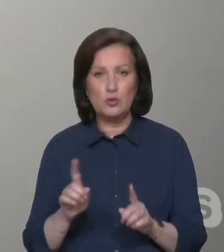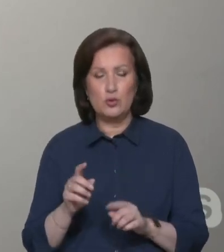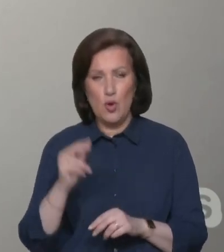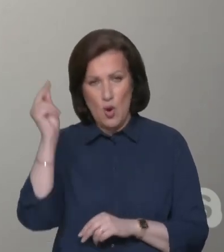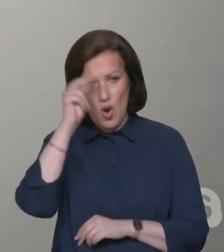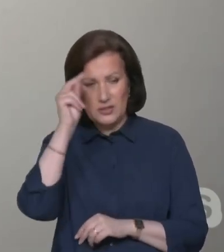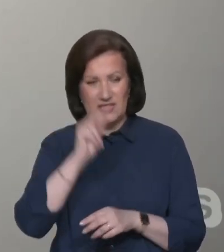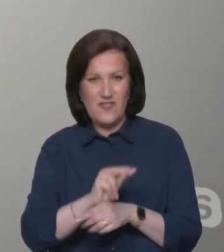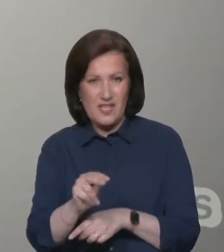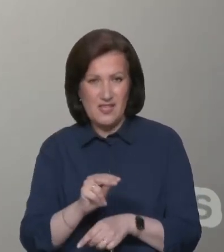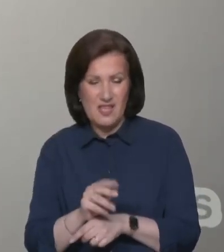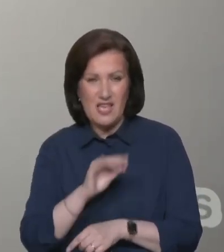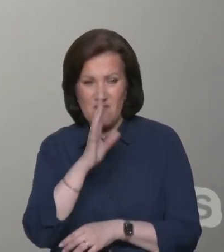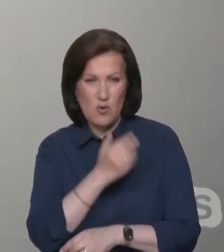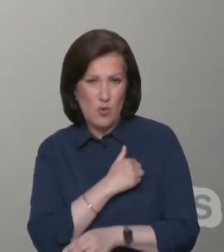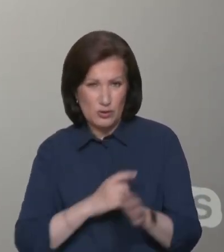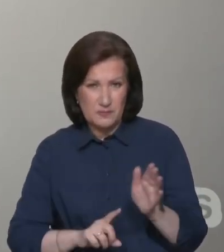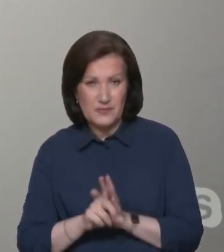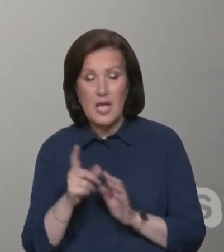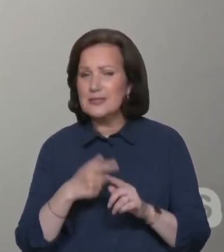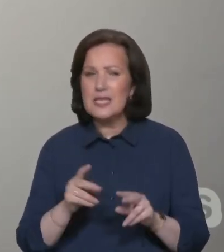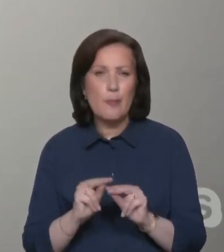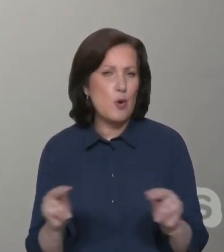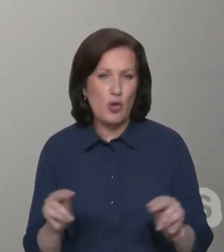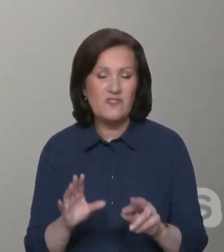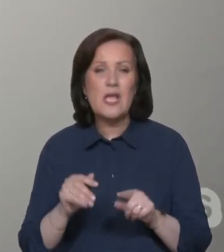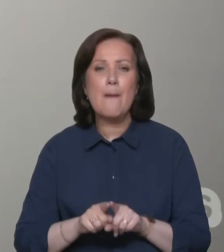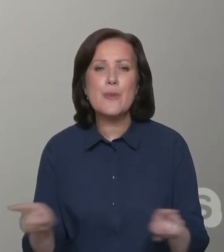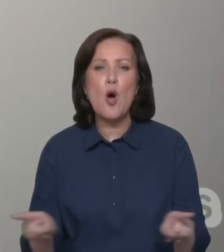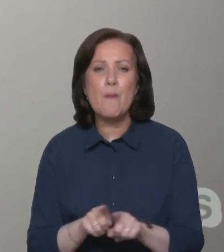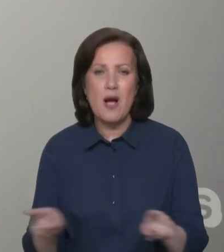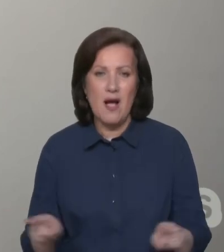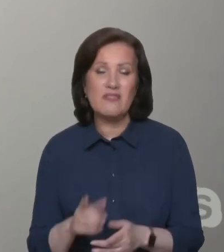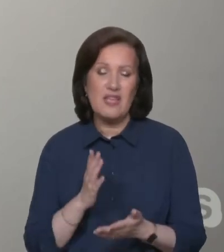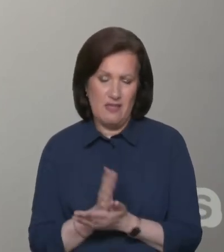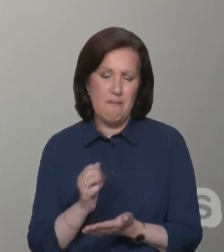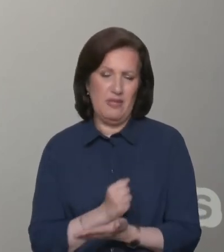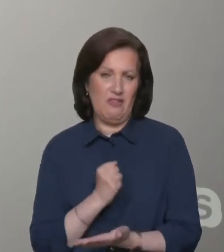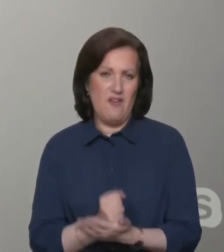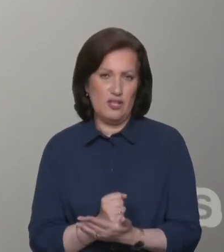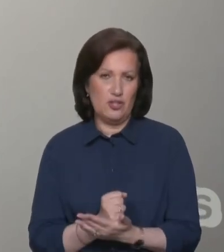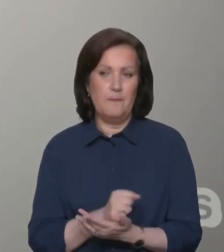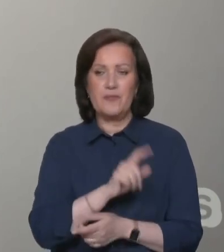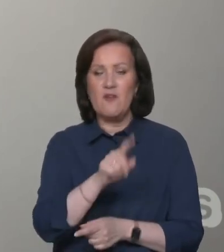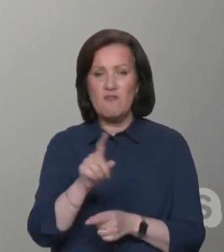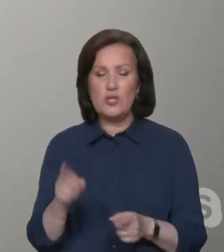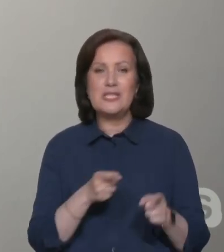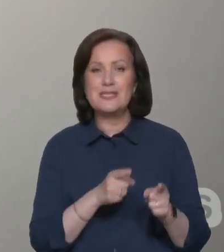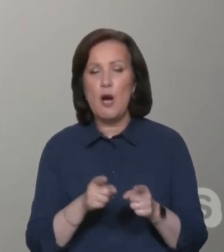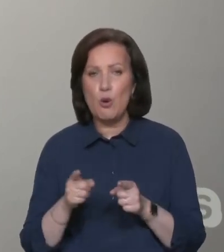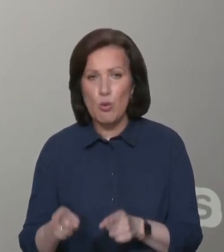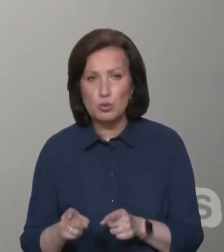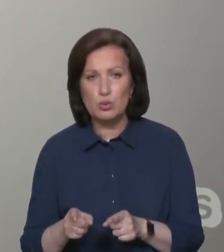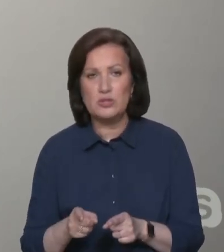освітній процес, який ворог намагається запустити, це не про освіту, а про пропаганду. І в нас є до цього підтвердження. А вони в цілому